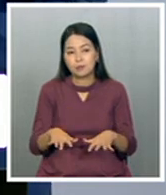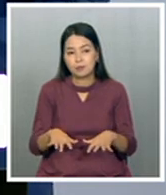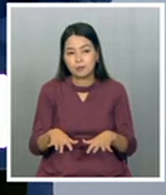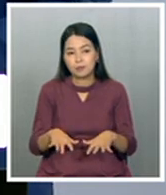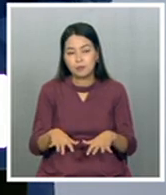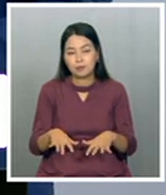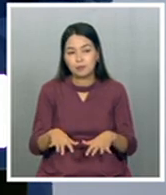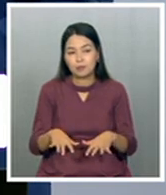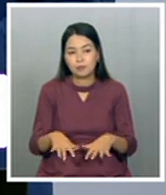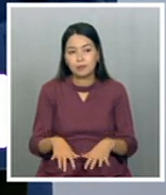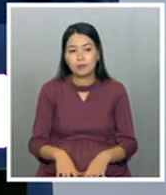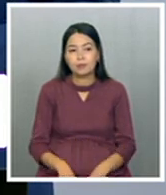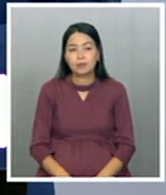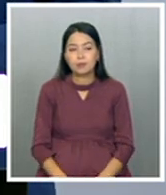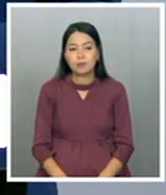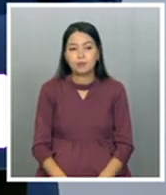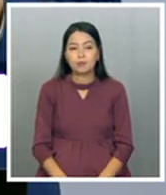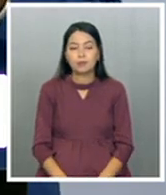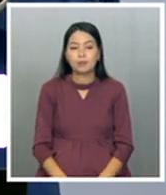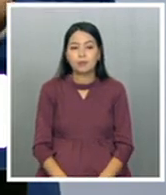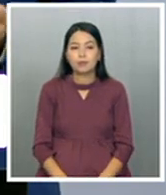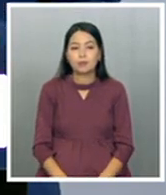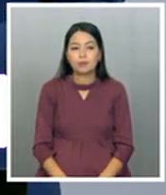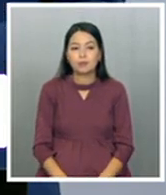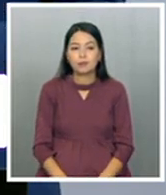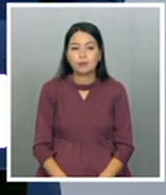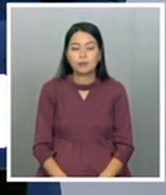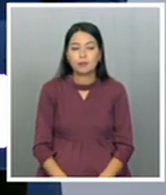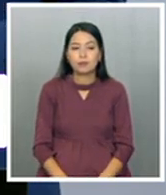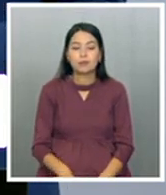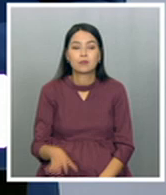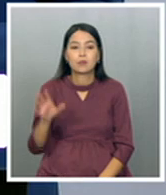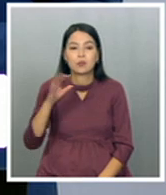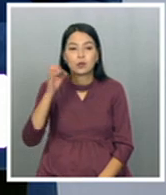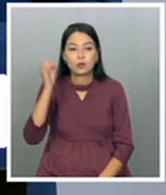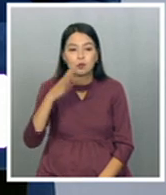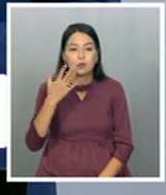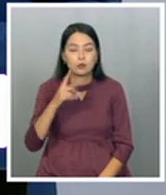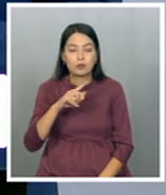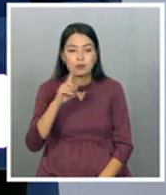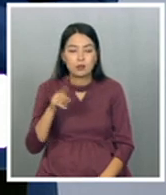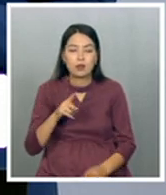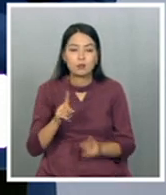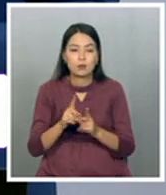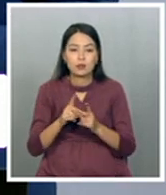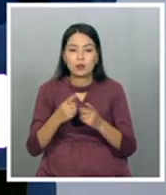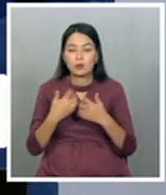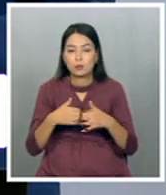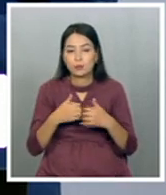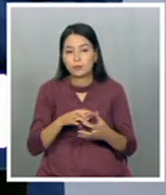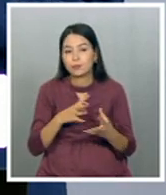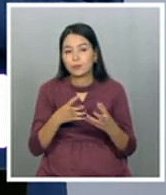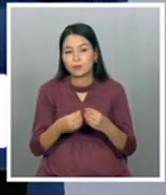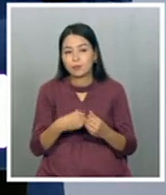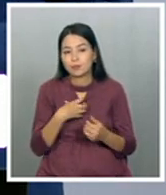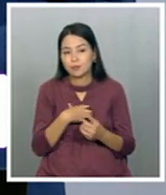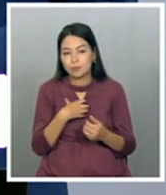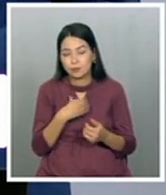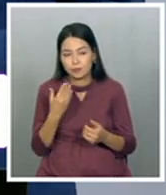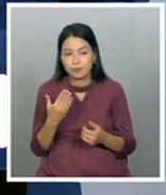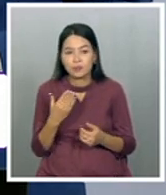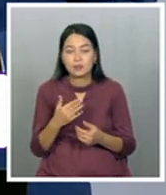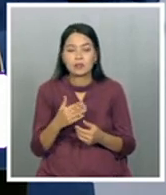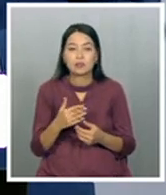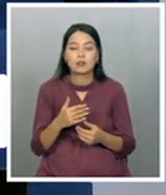теңіз корабльдеріндегі журнал бойынша, күнді есептеу журналында бізде негізгі бойынша ол бейсенбі күні